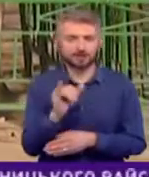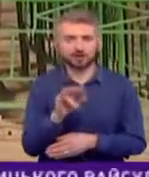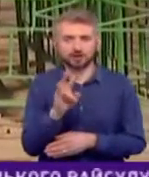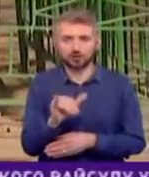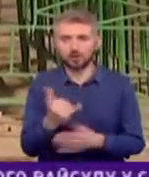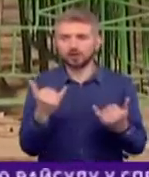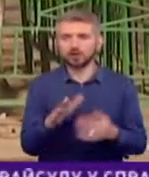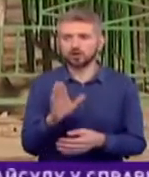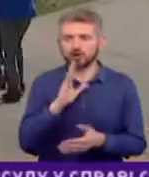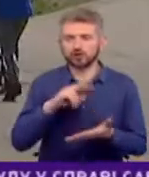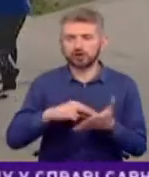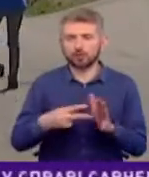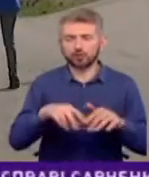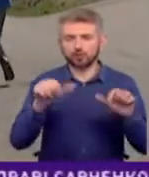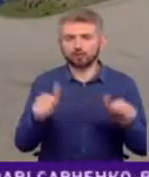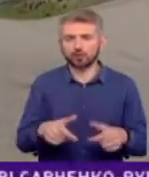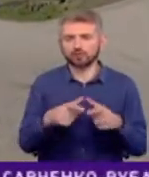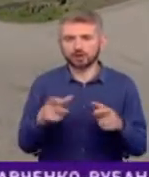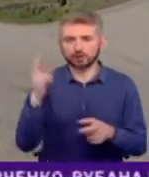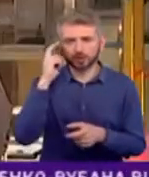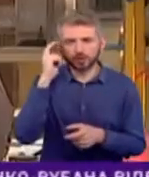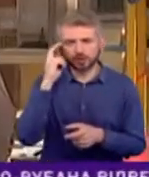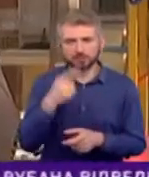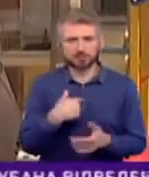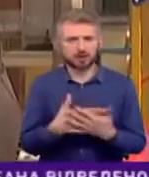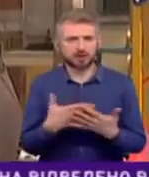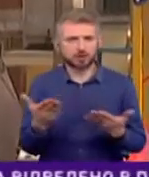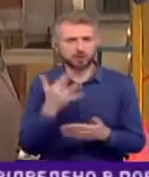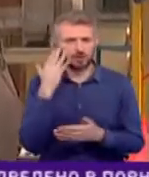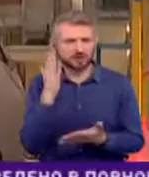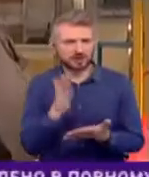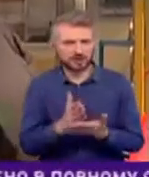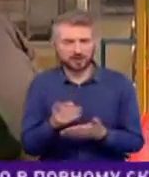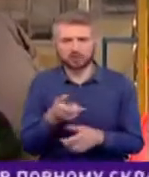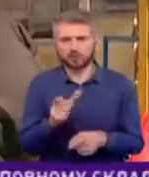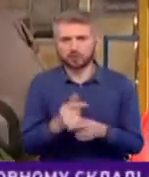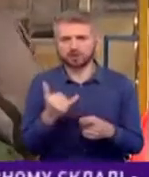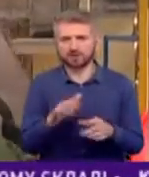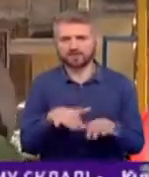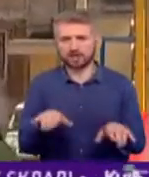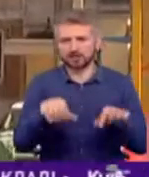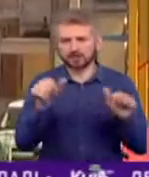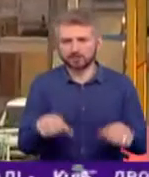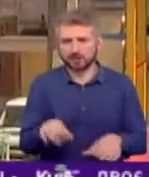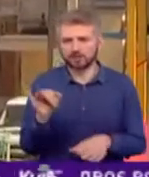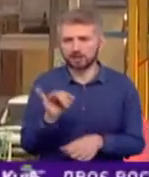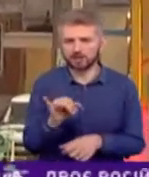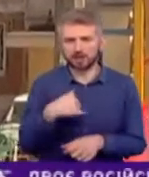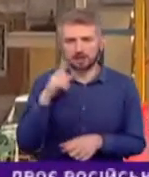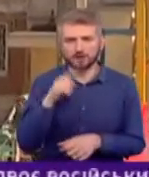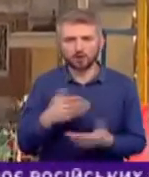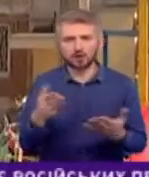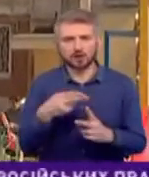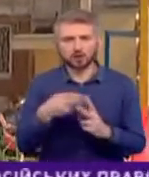Нині дівчина планує оформити картку киянина. Мені кажется, какой-то смысл в этом есть, тем более мы сейчас в садик оформляемся, и я знаю, что